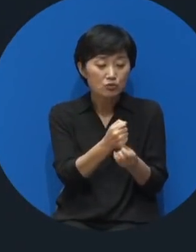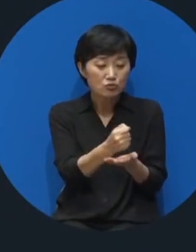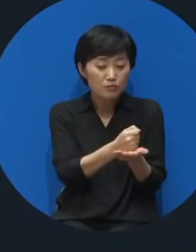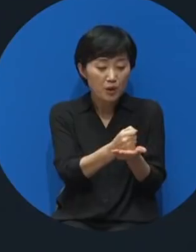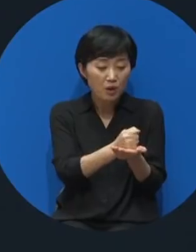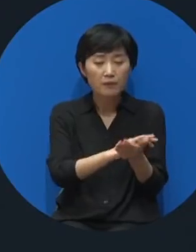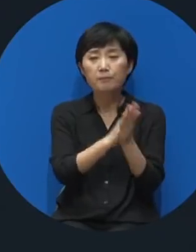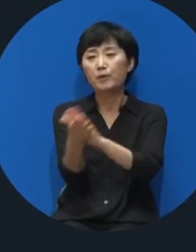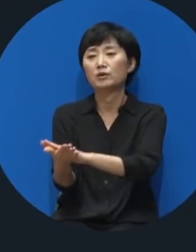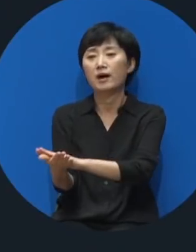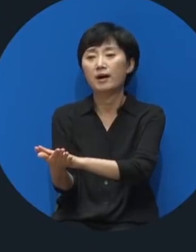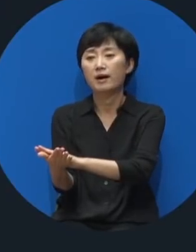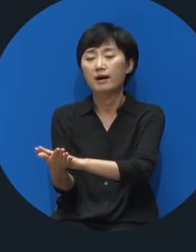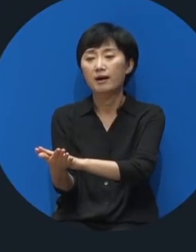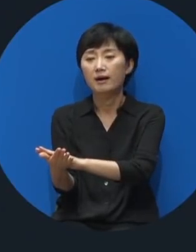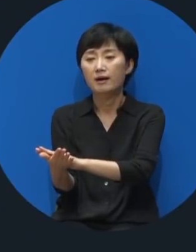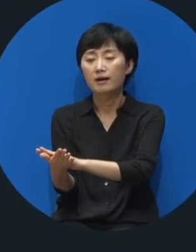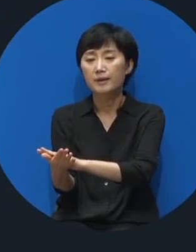버려요.